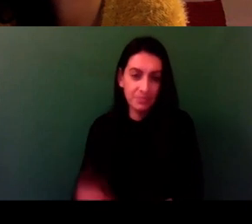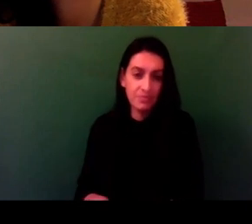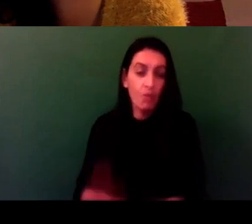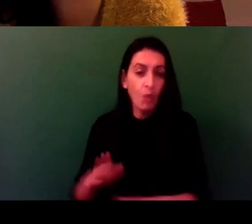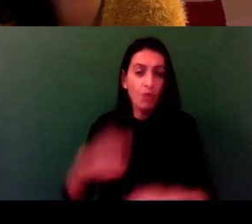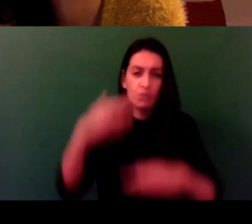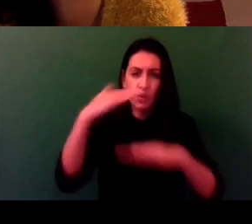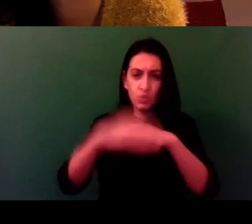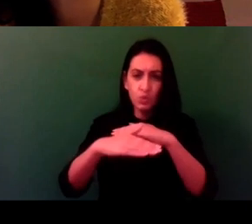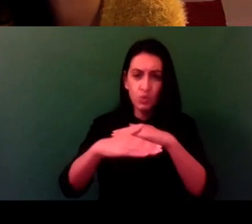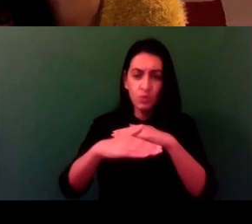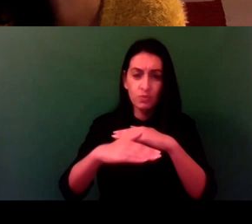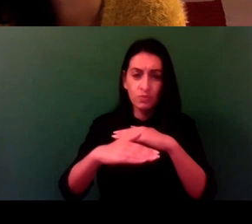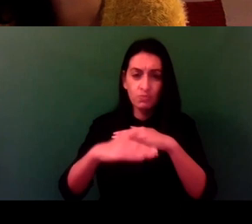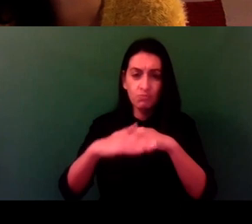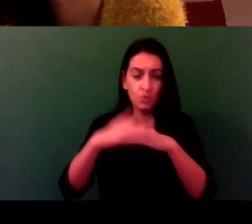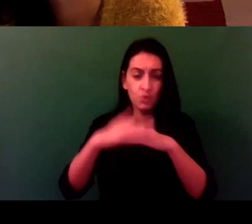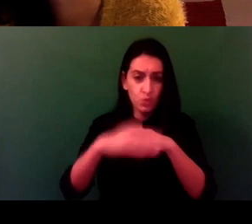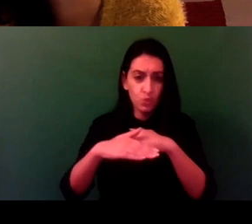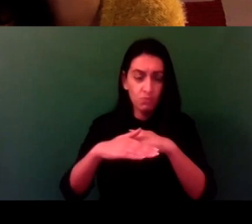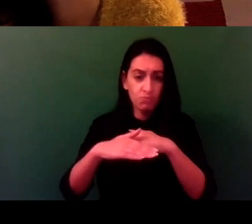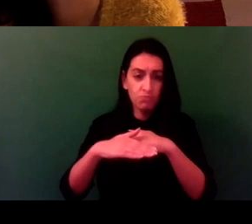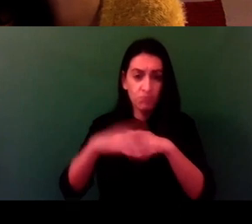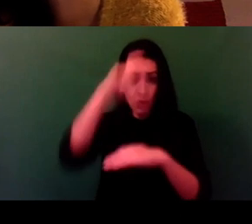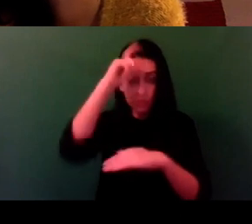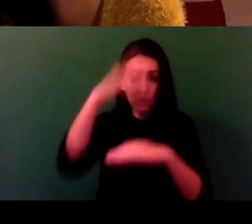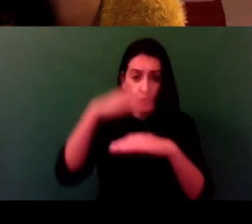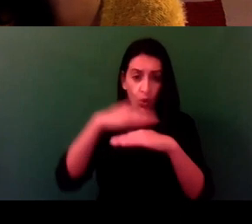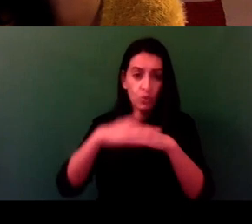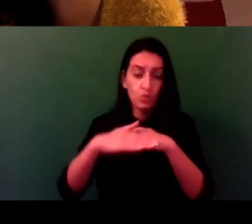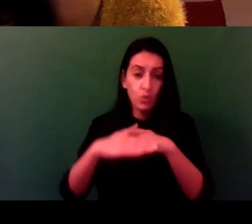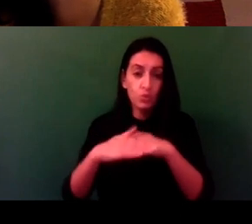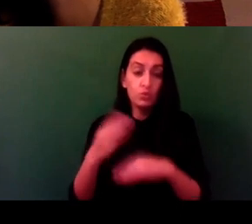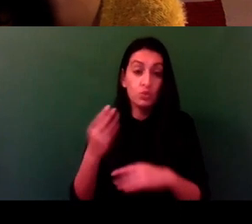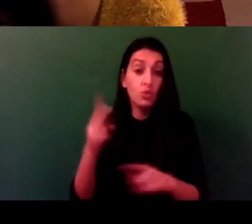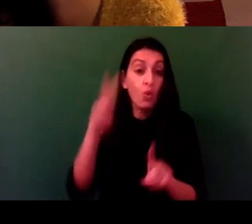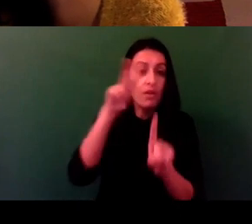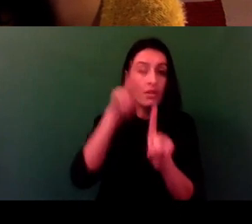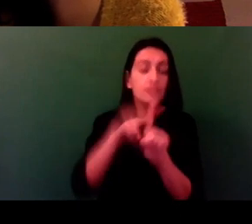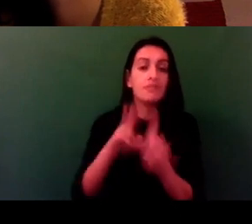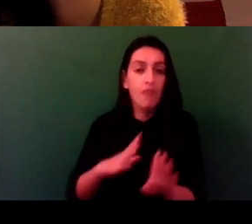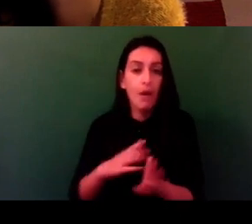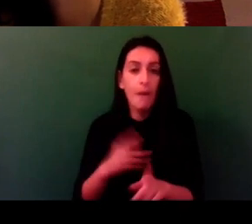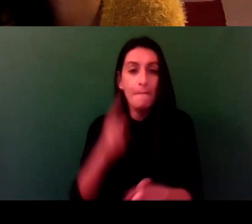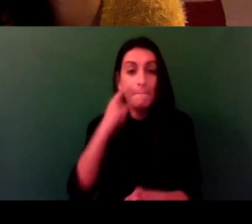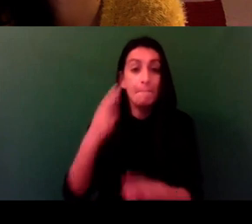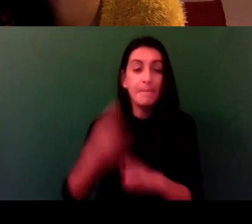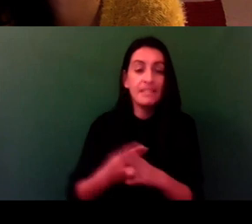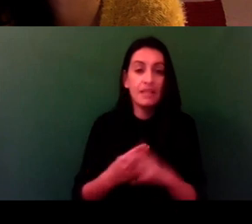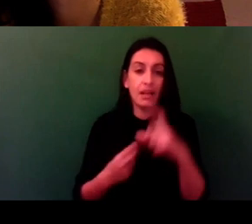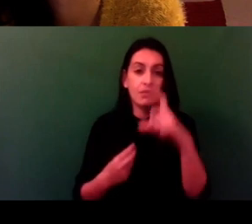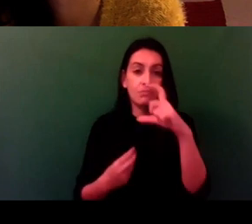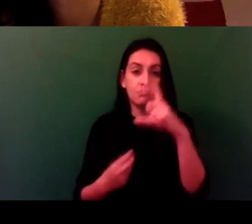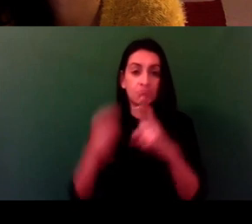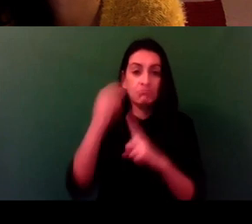CİMER hikayesini ne kadar etkili olarak kullandığını görüyorsunuz. Veya işte hemşeri derneklerin o patronaj